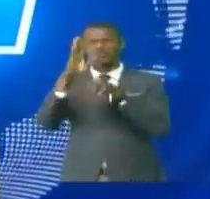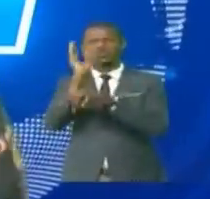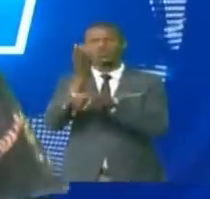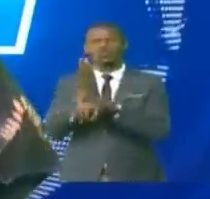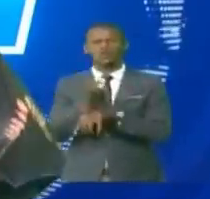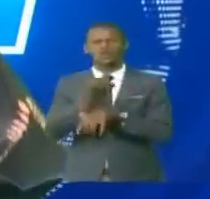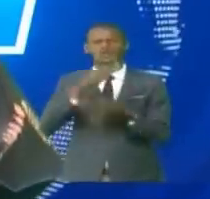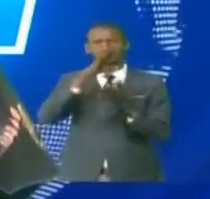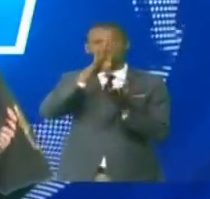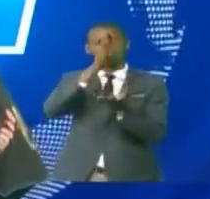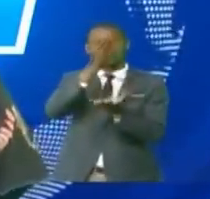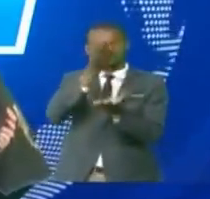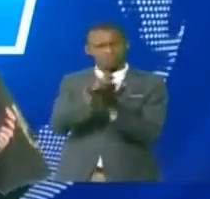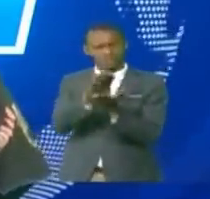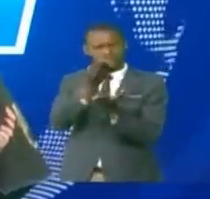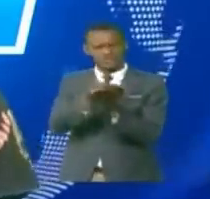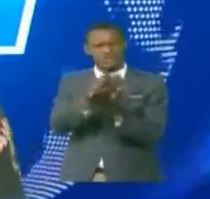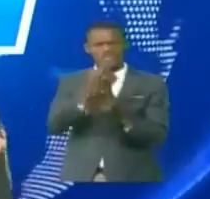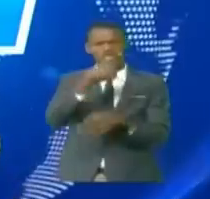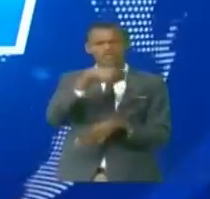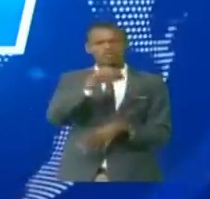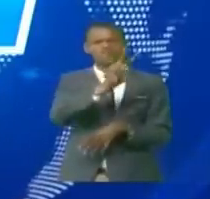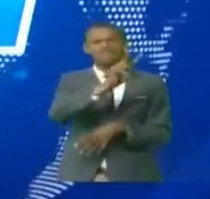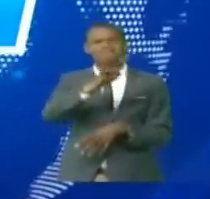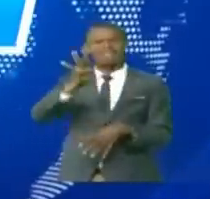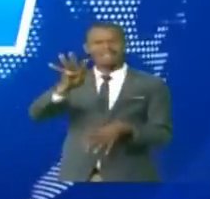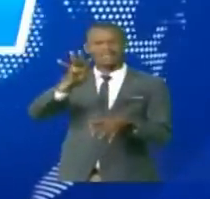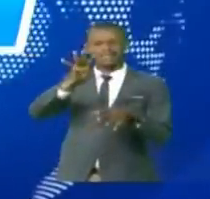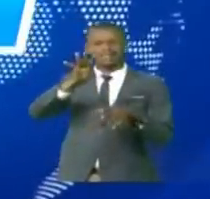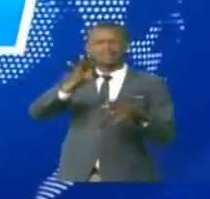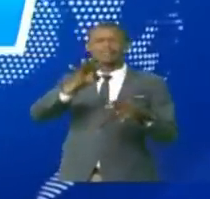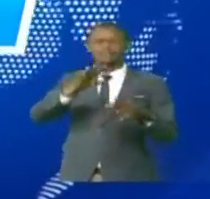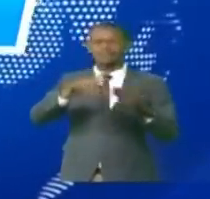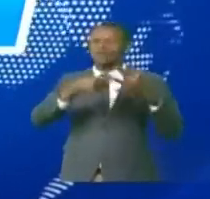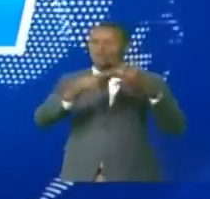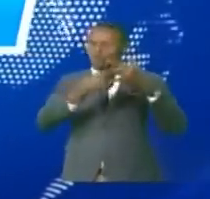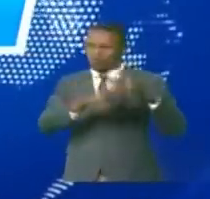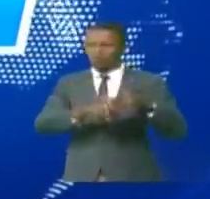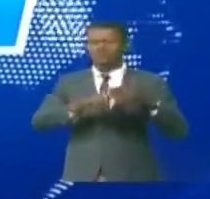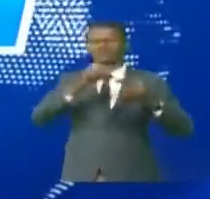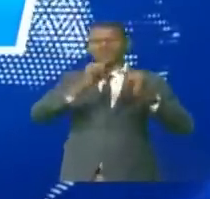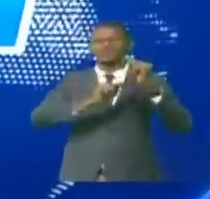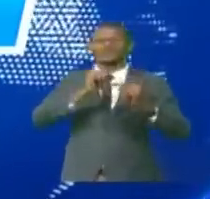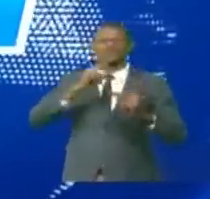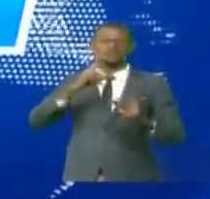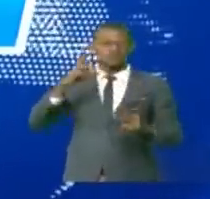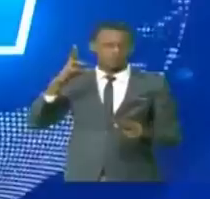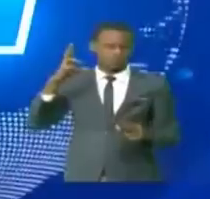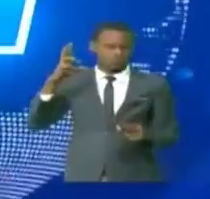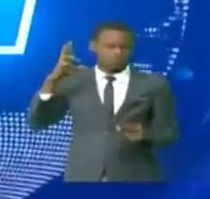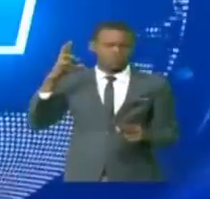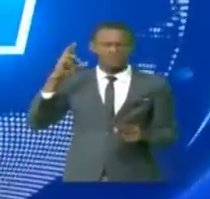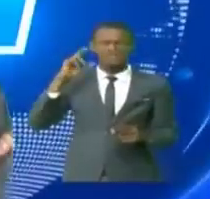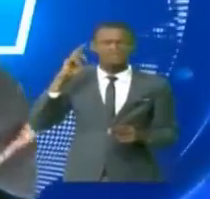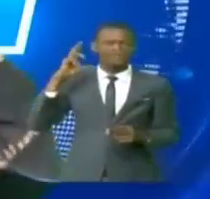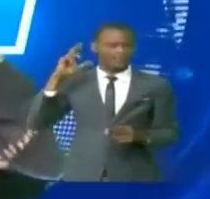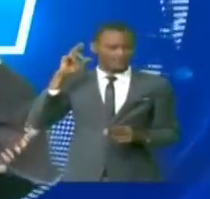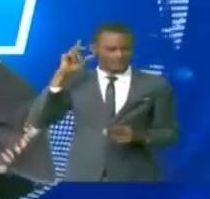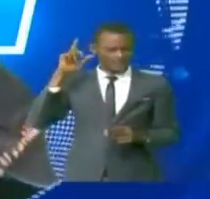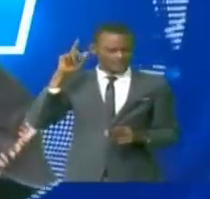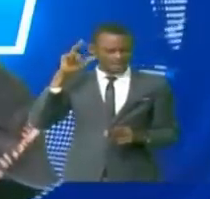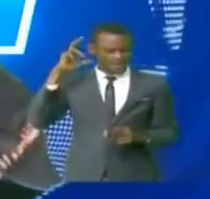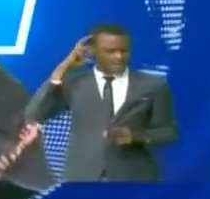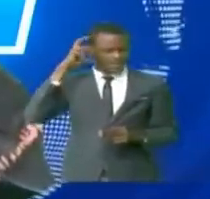l'année 2024 ont été lancés à Chikapa par le ministre provincial de budget avec l'appui technique et financier